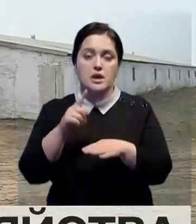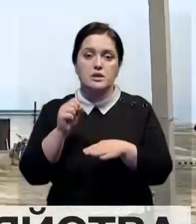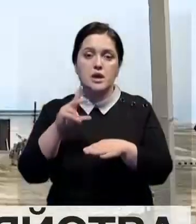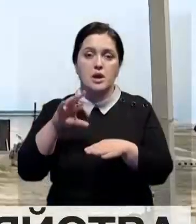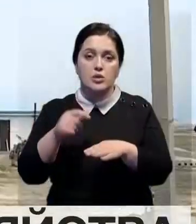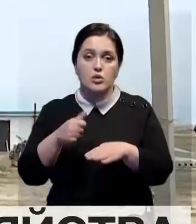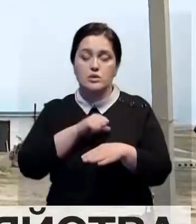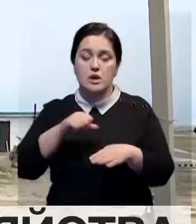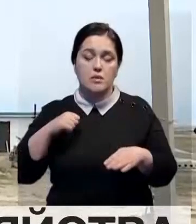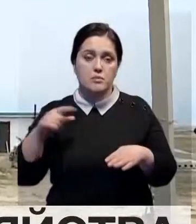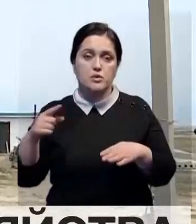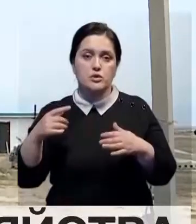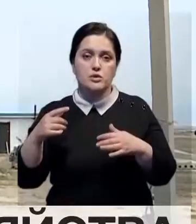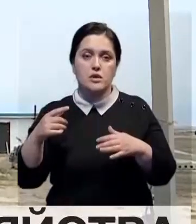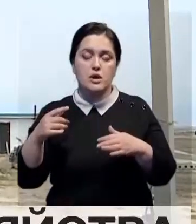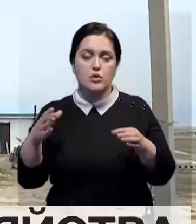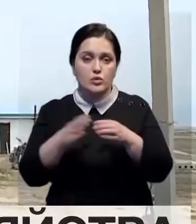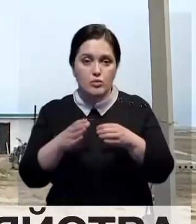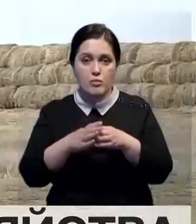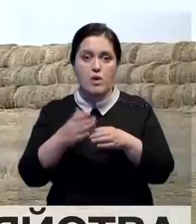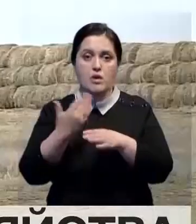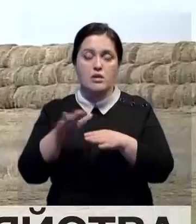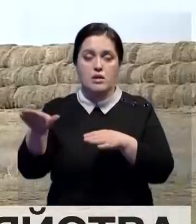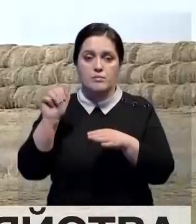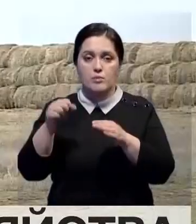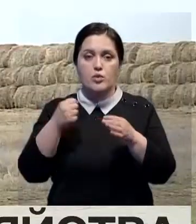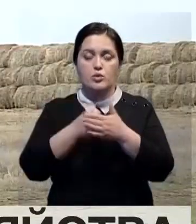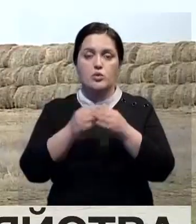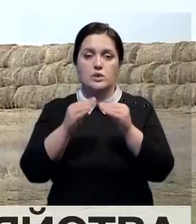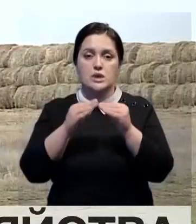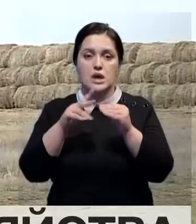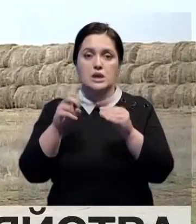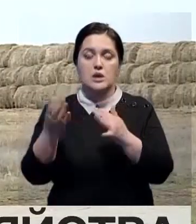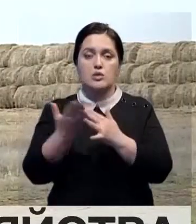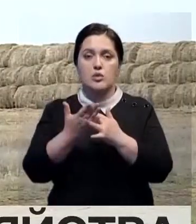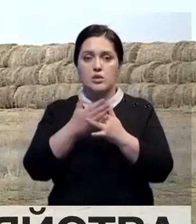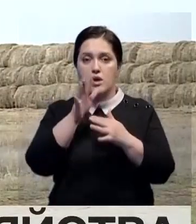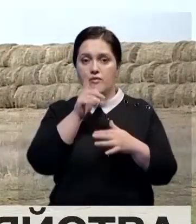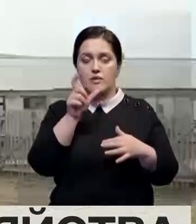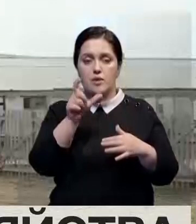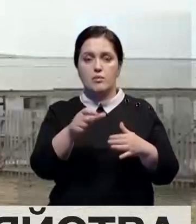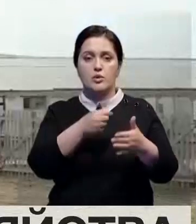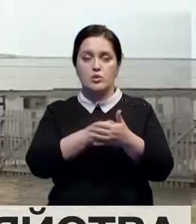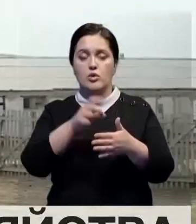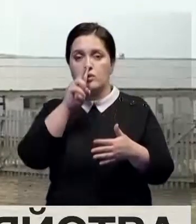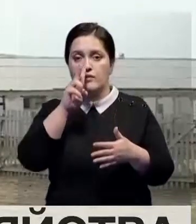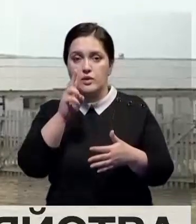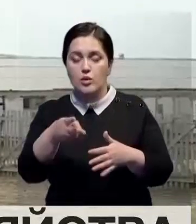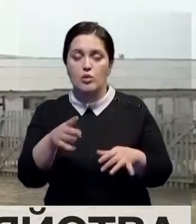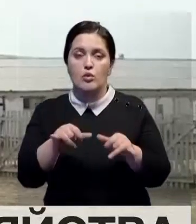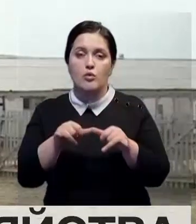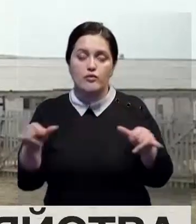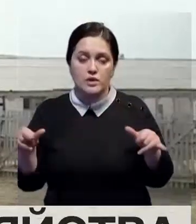сам крупный рогатый скот. Заем можно оформить на срок до 10 лет с льготным периодом до 2 лет. Помимо